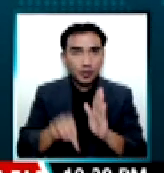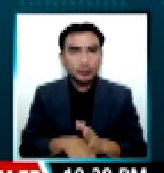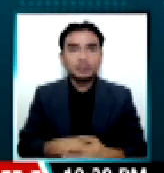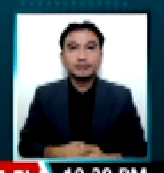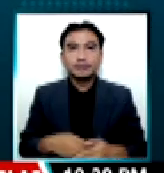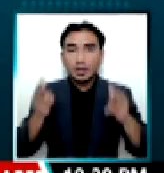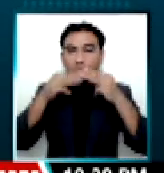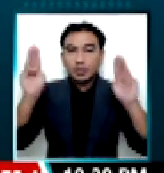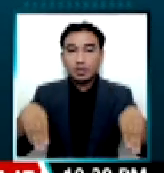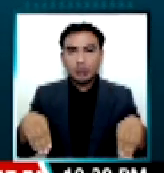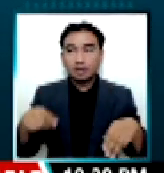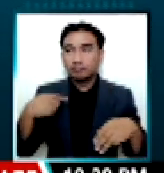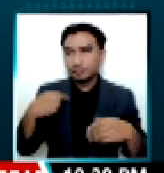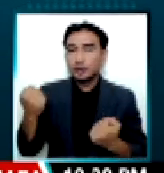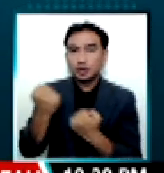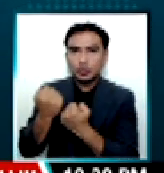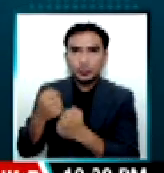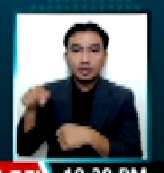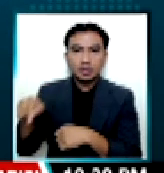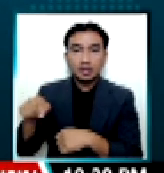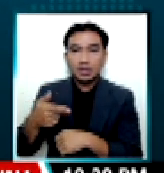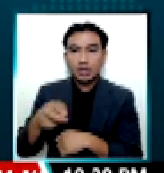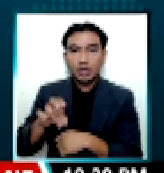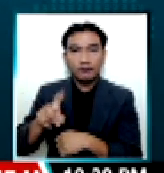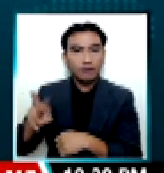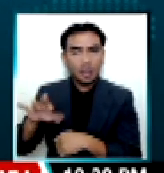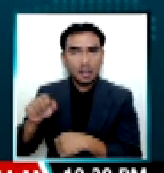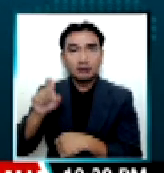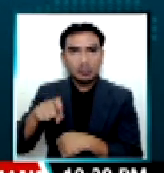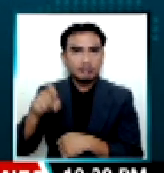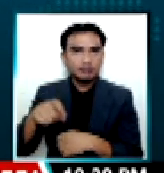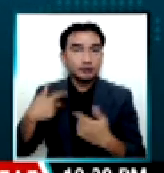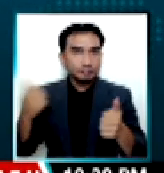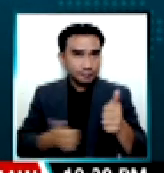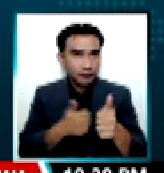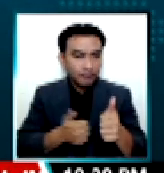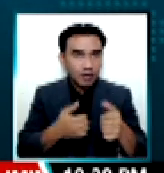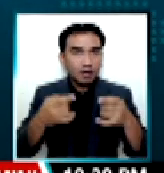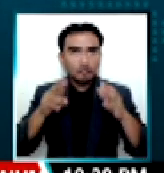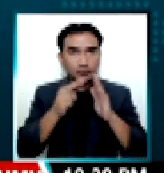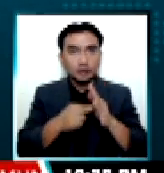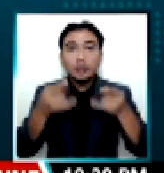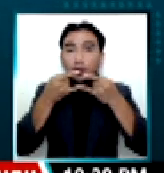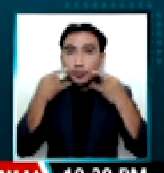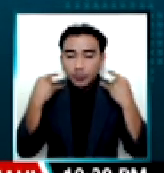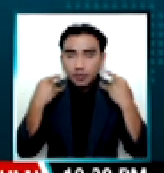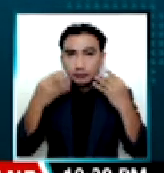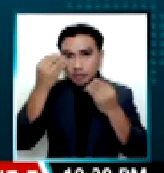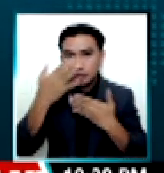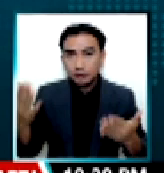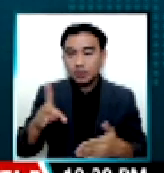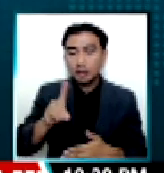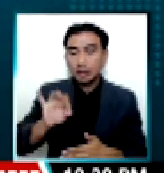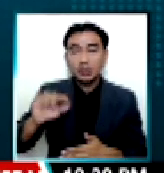opinion ni Guevara. Malinaw daw ang utos ng Pangulo, kailangang patuloy na magsuot ng face mask at sinabihan na ang DILG at ang pulisya